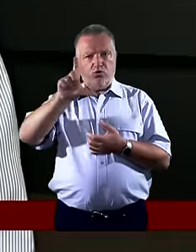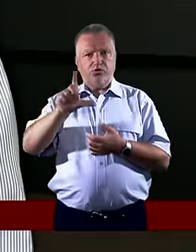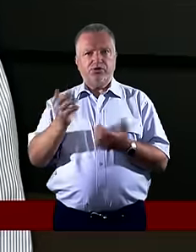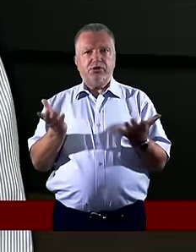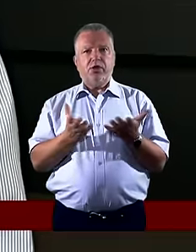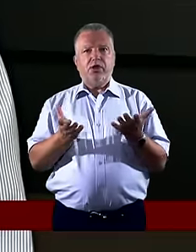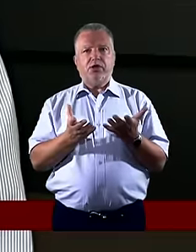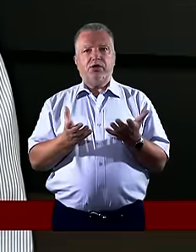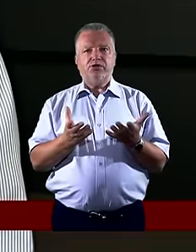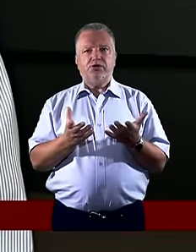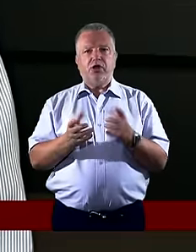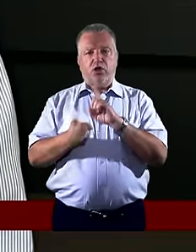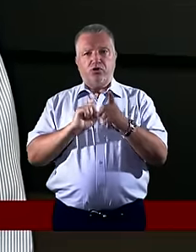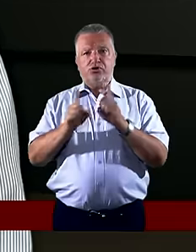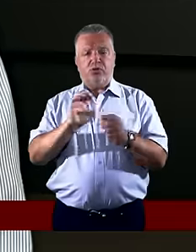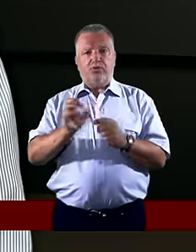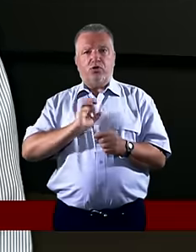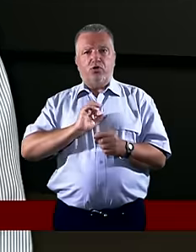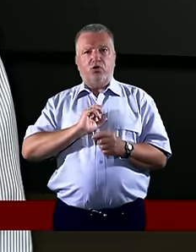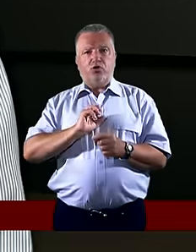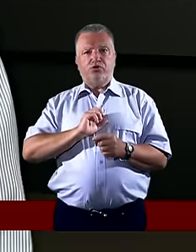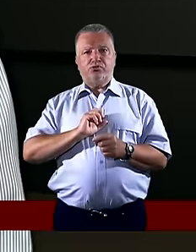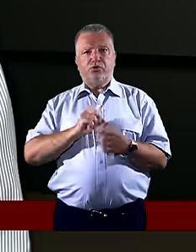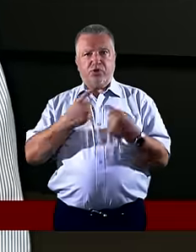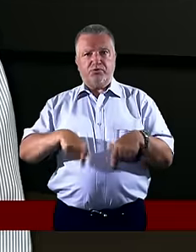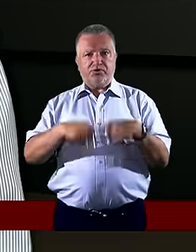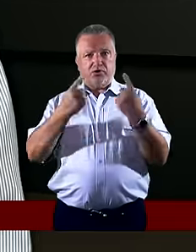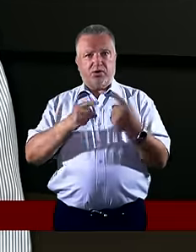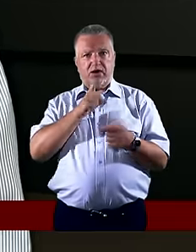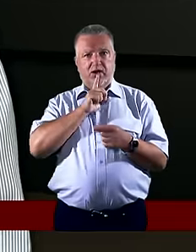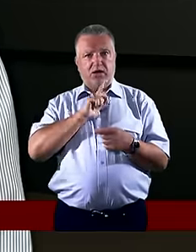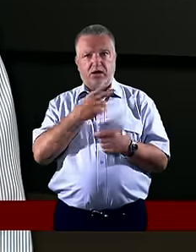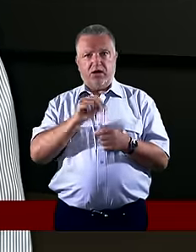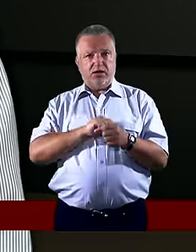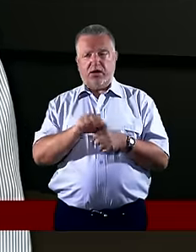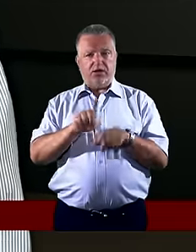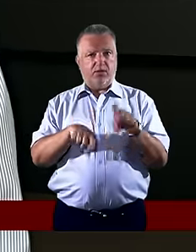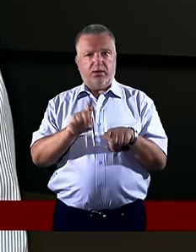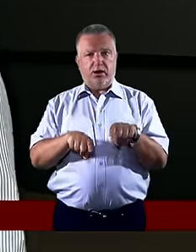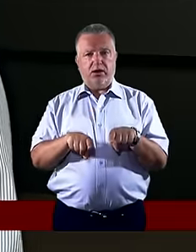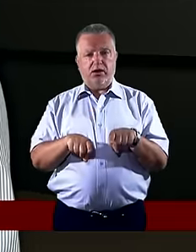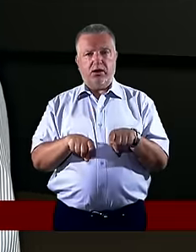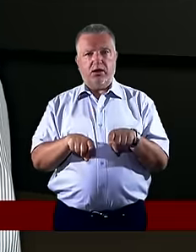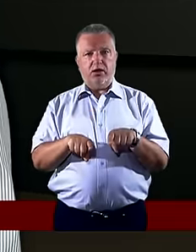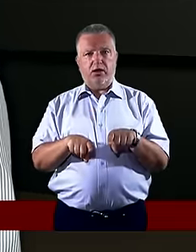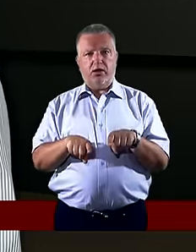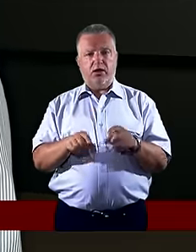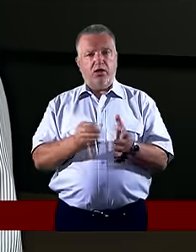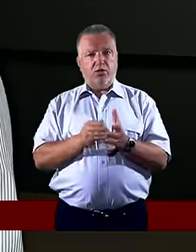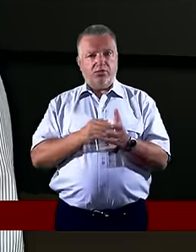społeczeństwie, myślę o Polsce, gdzie chyba publiczne rozmawianie o swoich poglądach, przekonaniach religijnych nie jest rzeczą